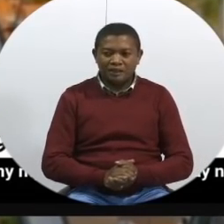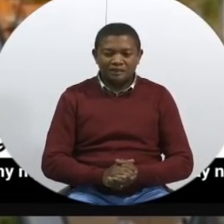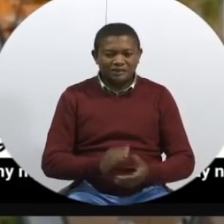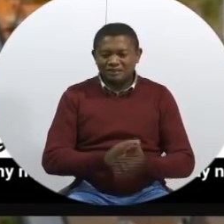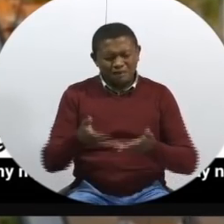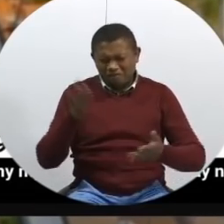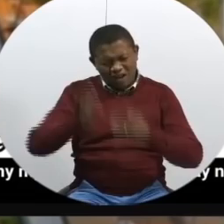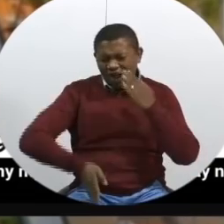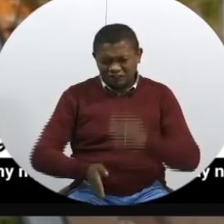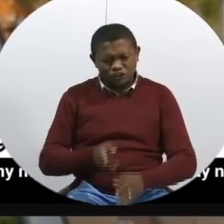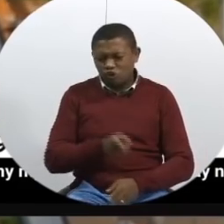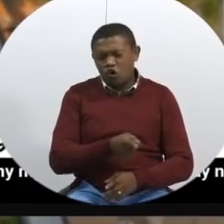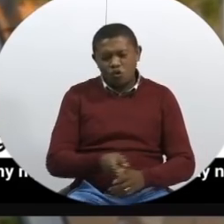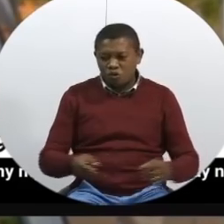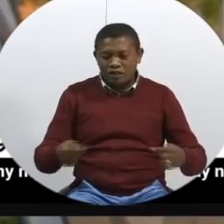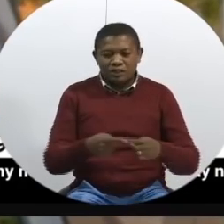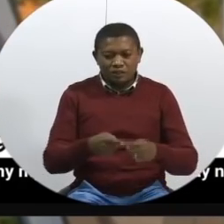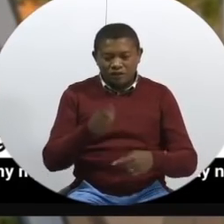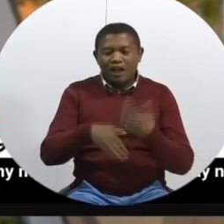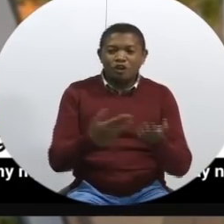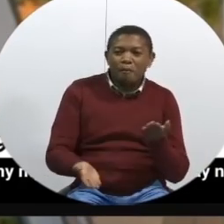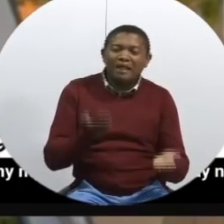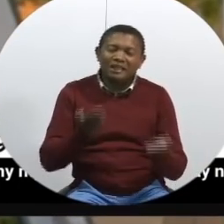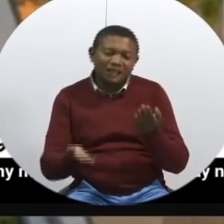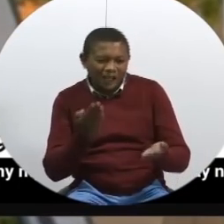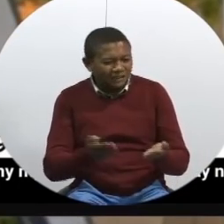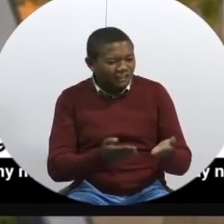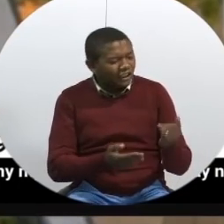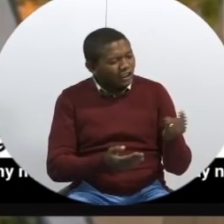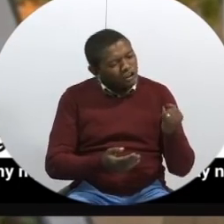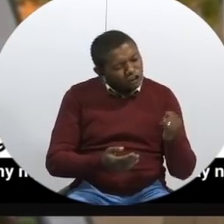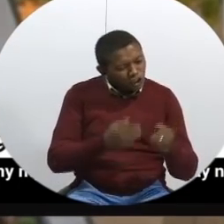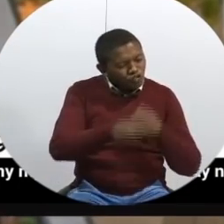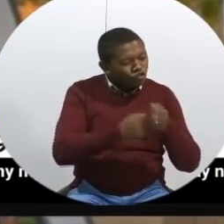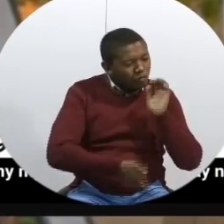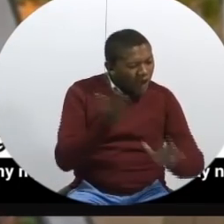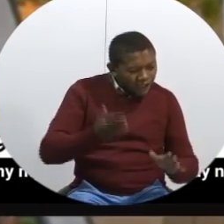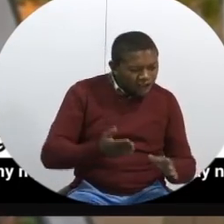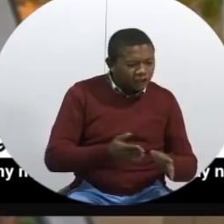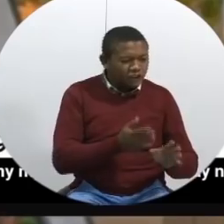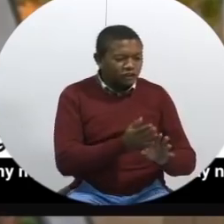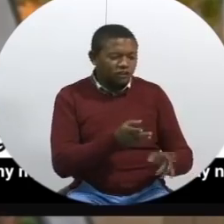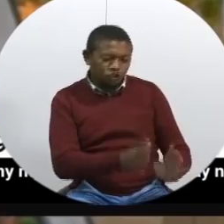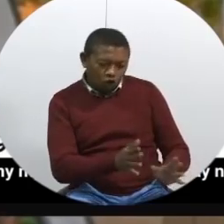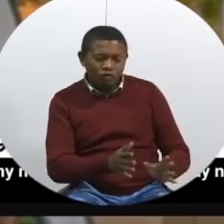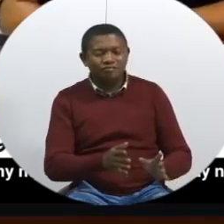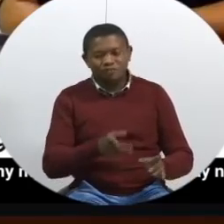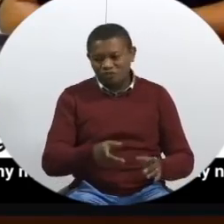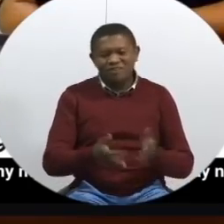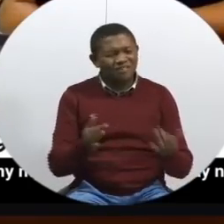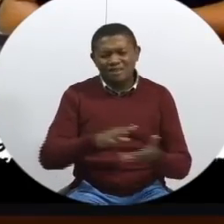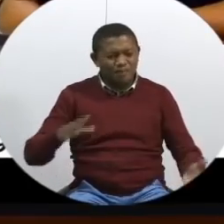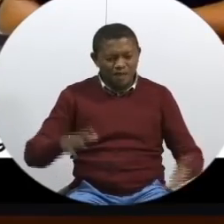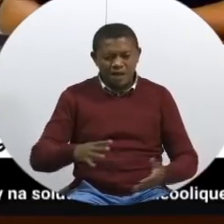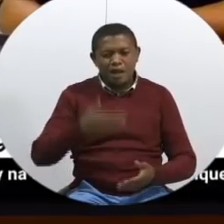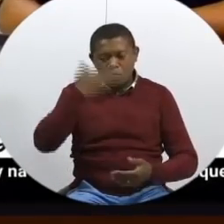fa eo no nylanjalanjaina ny anany ny zavatra laharam-pamehana amiko aloha dia tsy avery asa ny malagasy. Izay ny